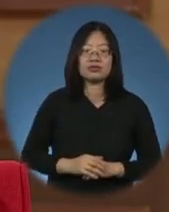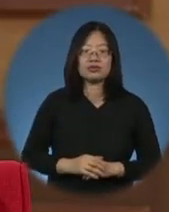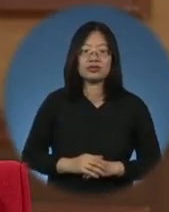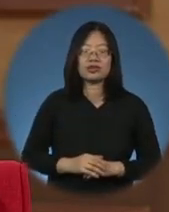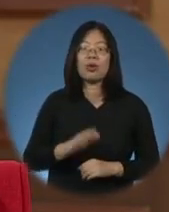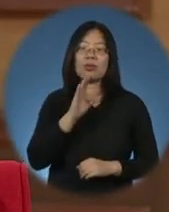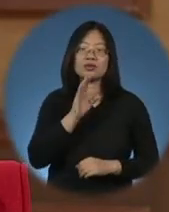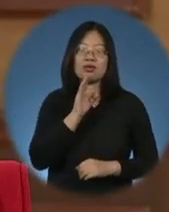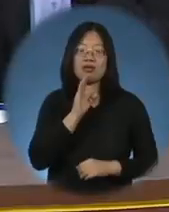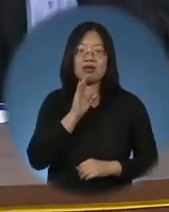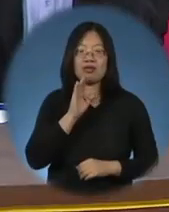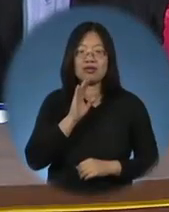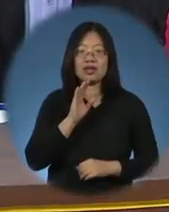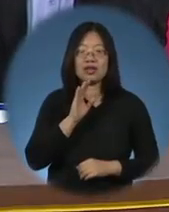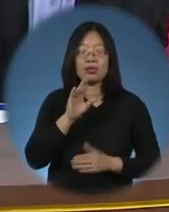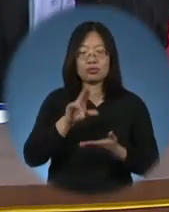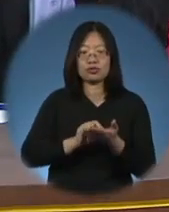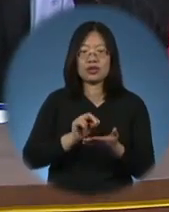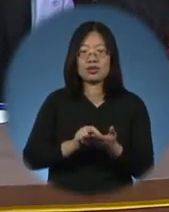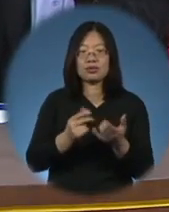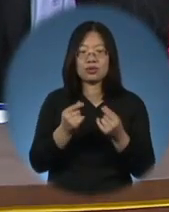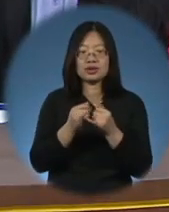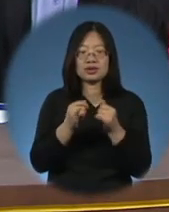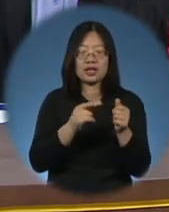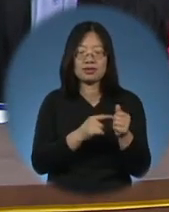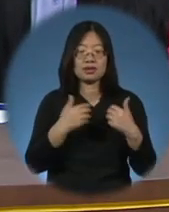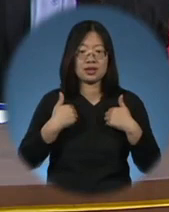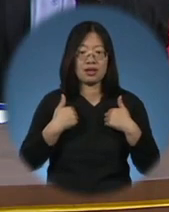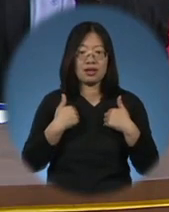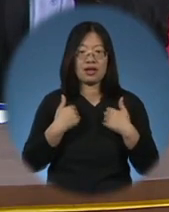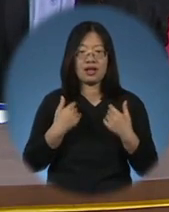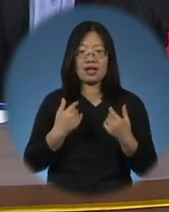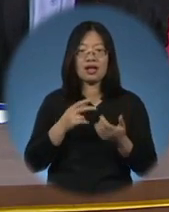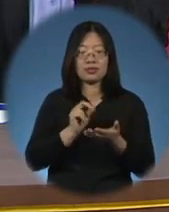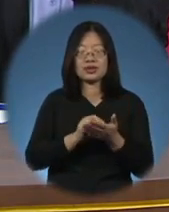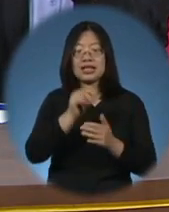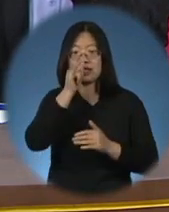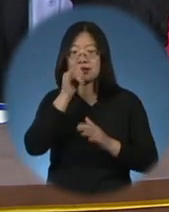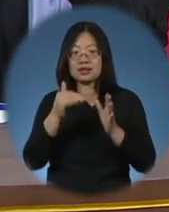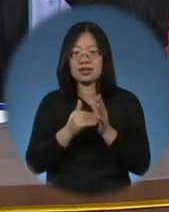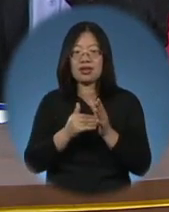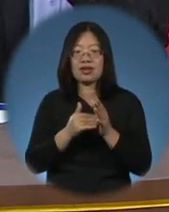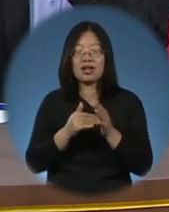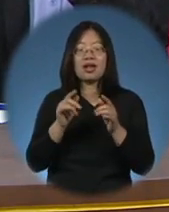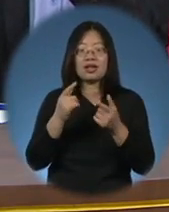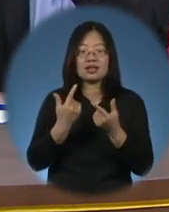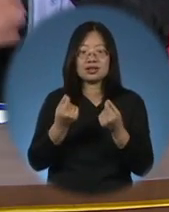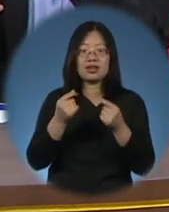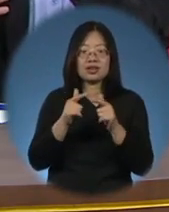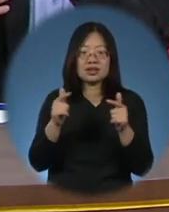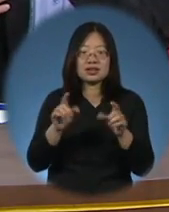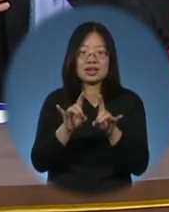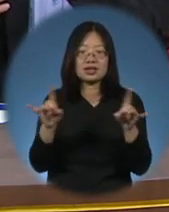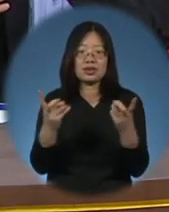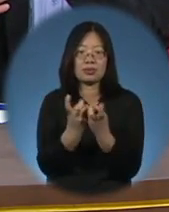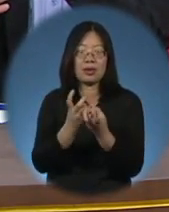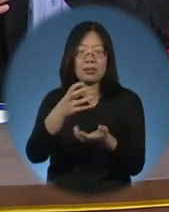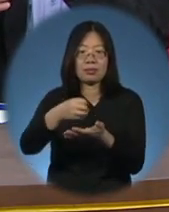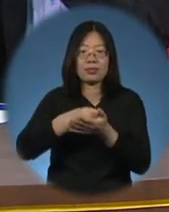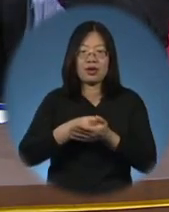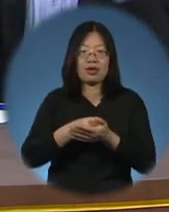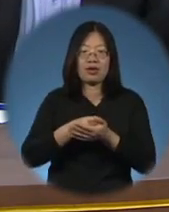그건 있을 수 없죠. 문제는 모든 사람들이 재밌다고 생각하는 문제는 있을 수 있잖아요. 그것들을 각자의